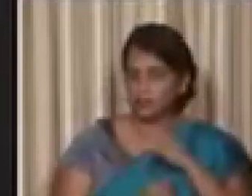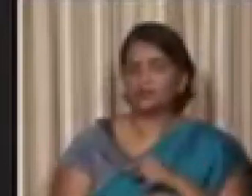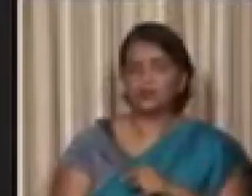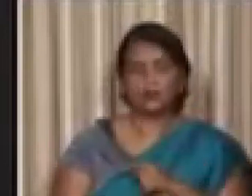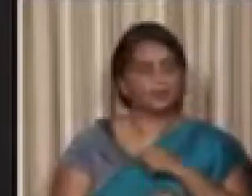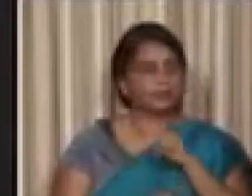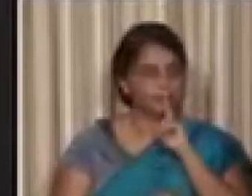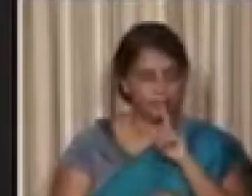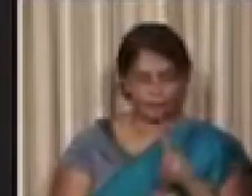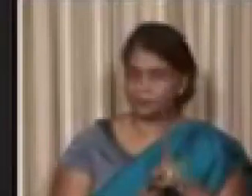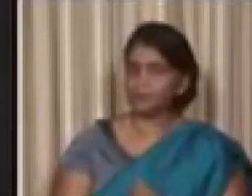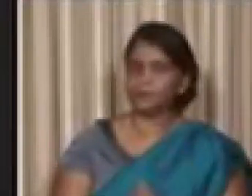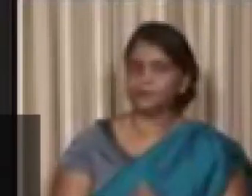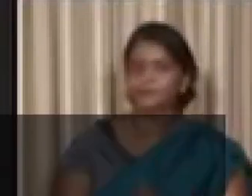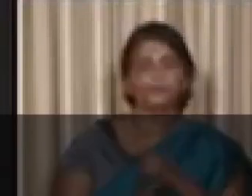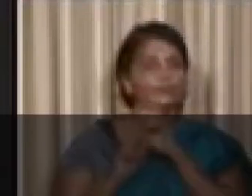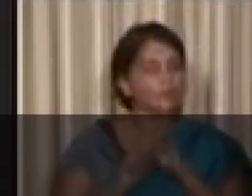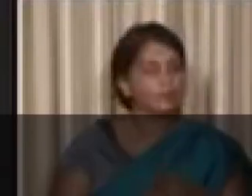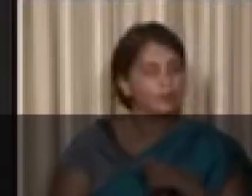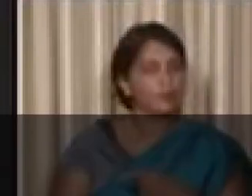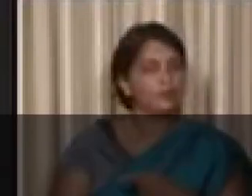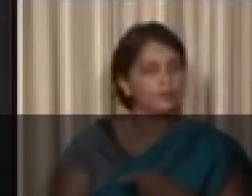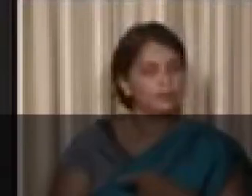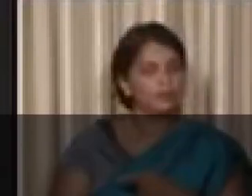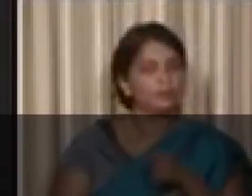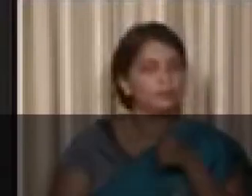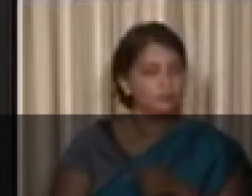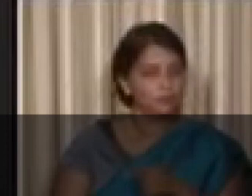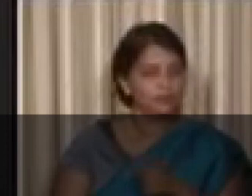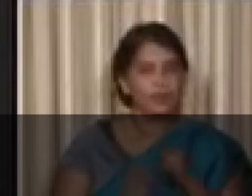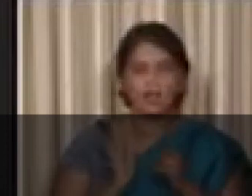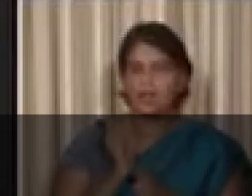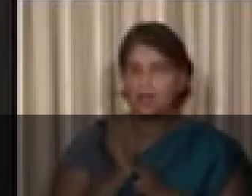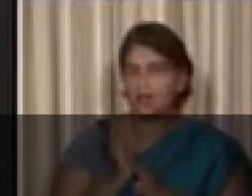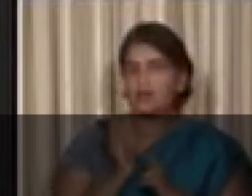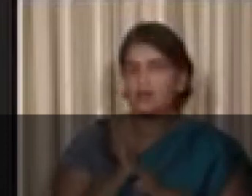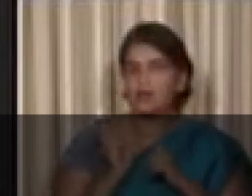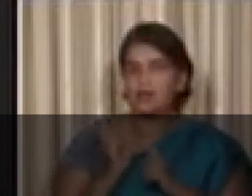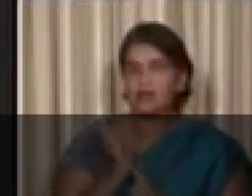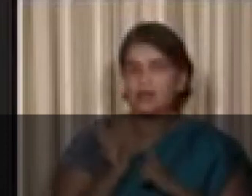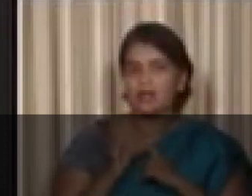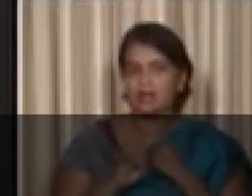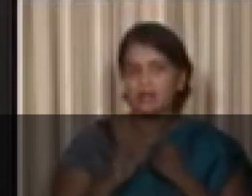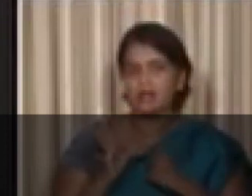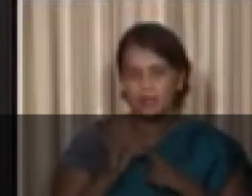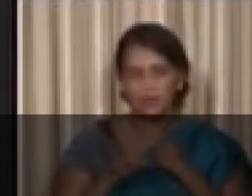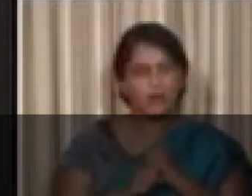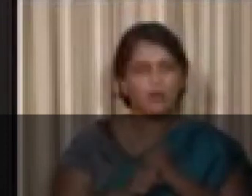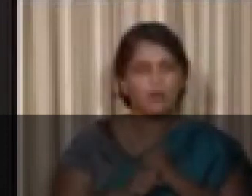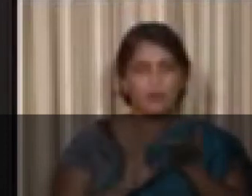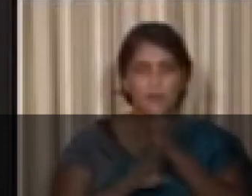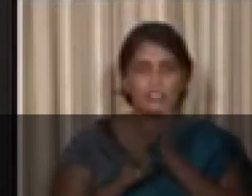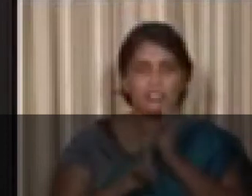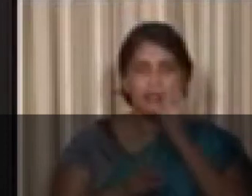මම පැහැදිලිව කියන්න කැමතියි. ඒ වගේම තමයි මෙතන අපේ නාලක ගොඩේව මැතිතුමා තවත් කිව්වා හිටපු ජනාධිපතිතුමාට යන්න උනා